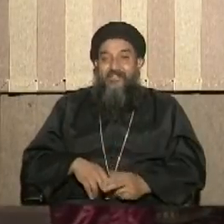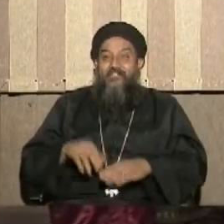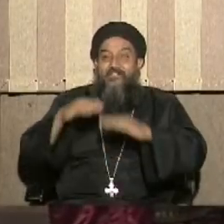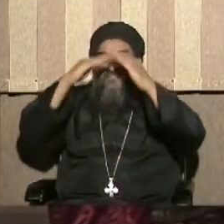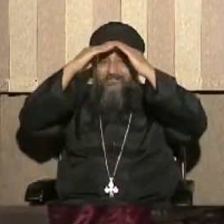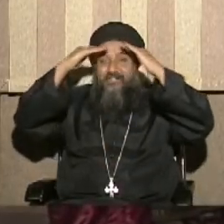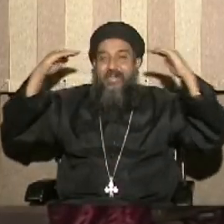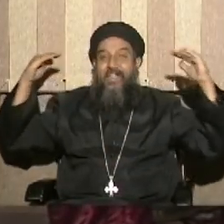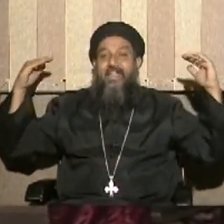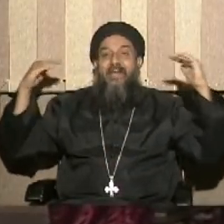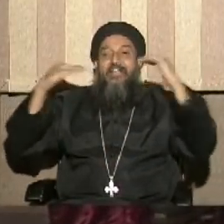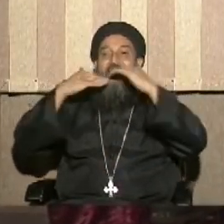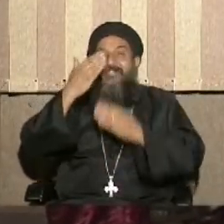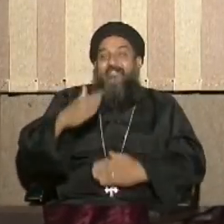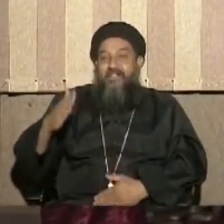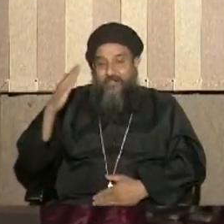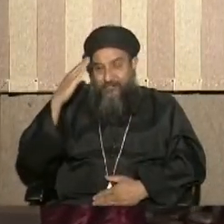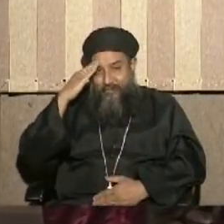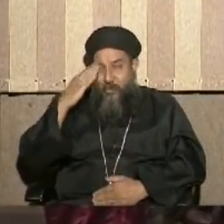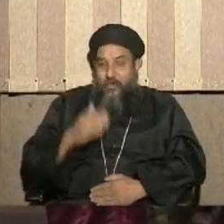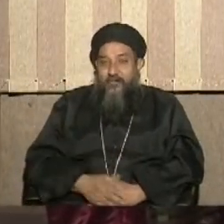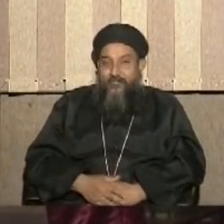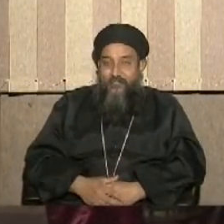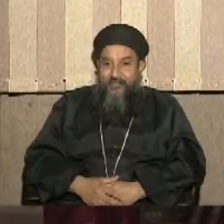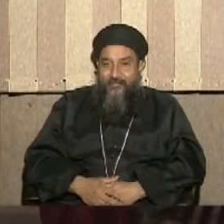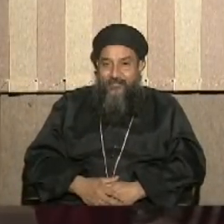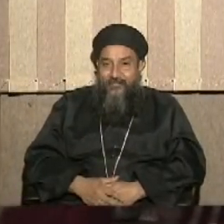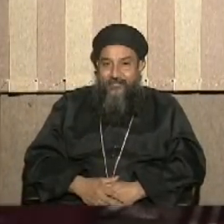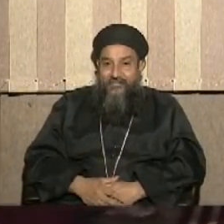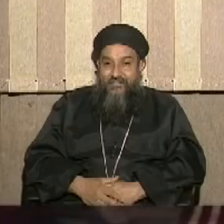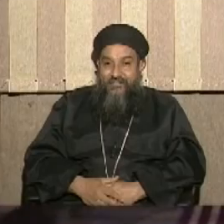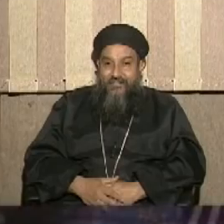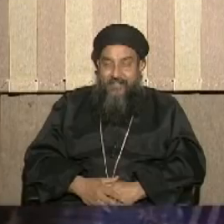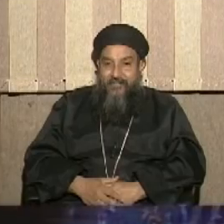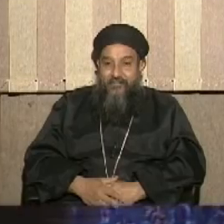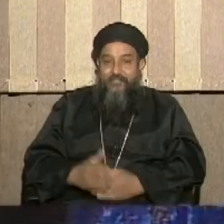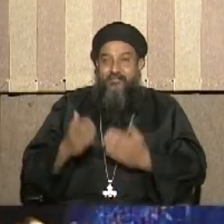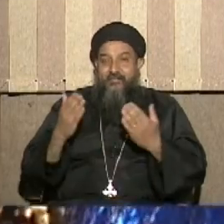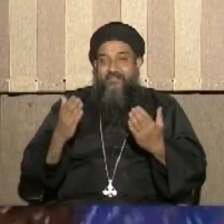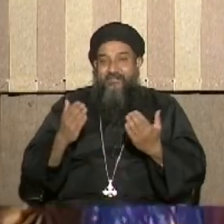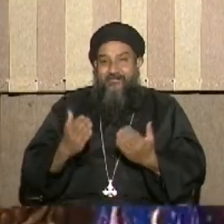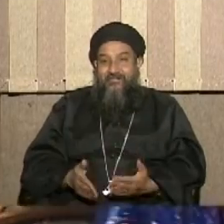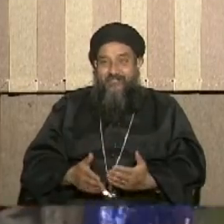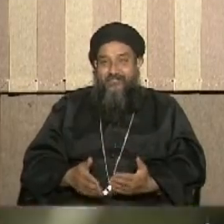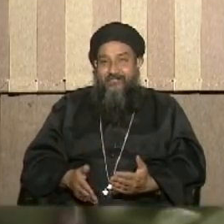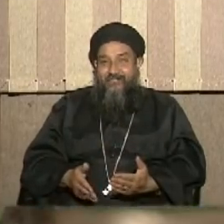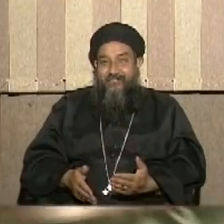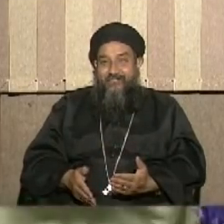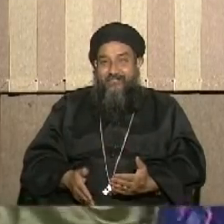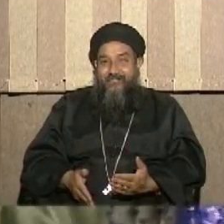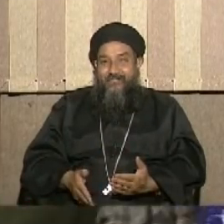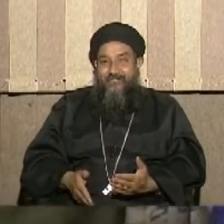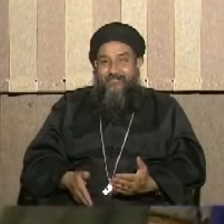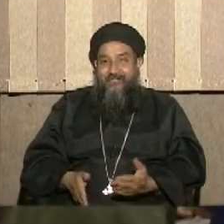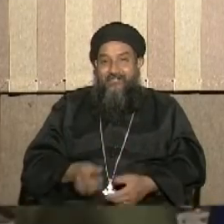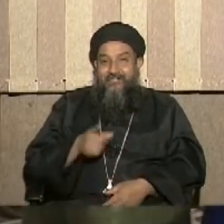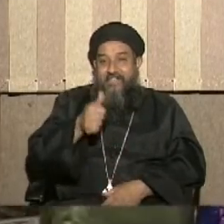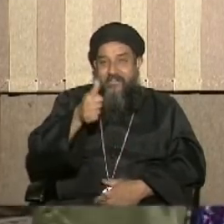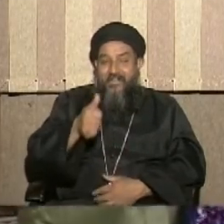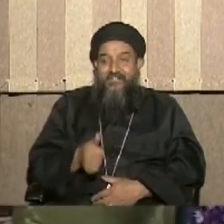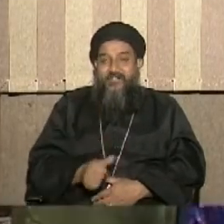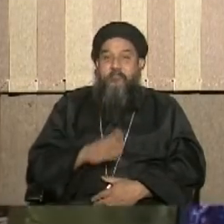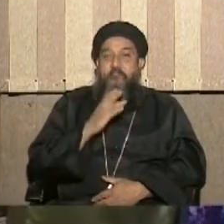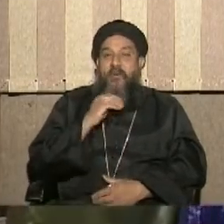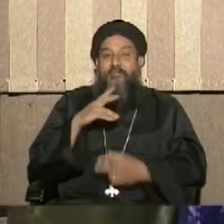معاهم. أمر مولاي. شكرا يا تيودوسيوس. على إذنك. على إذنك. طن طن طن طن طن طن طن طن.